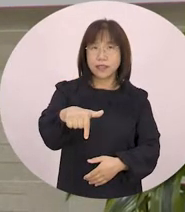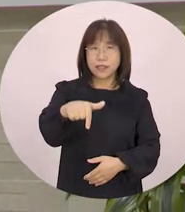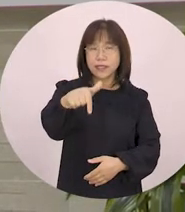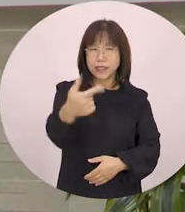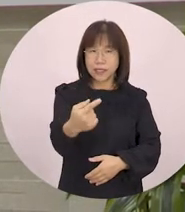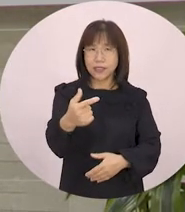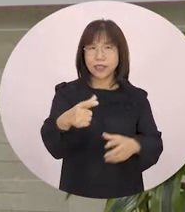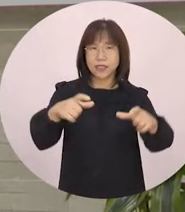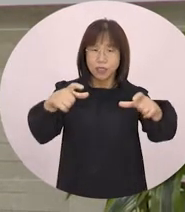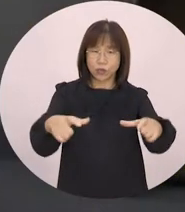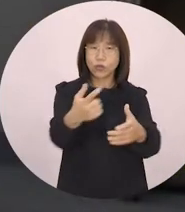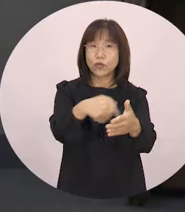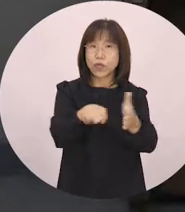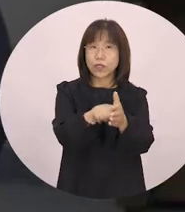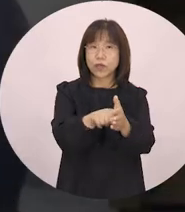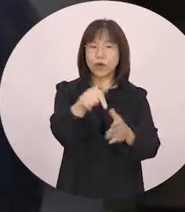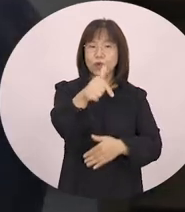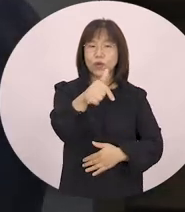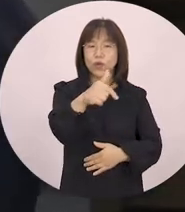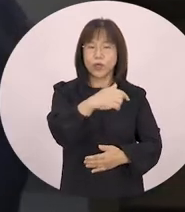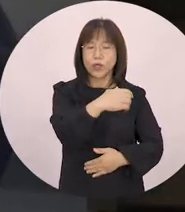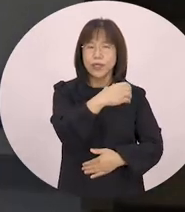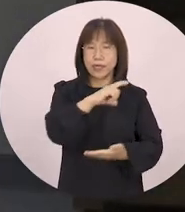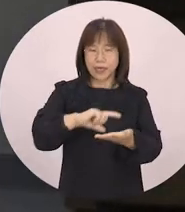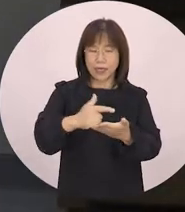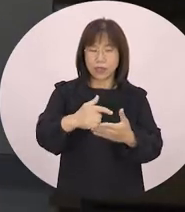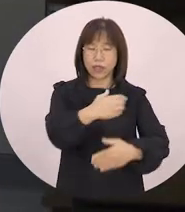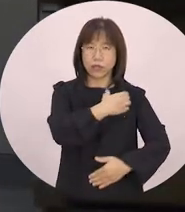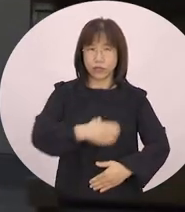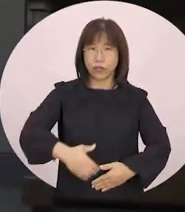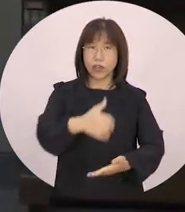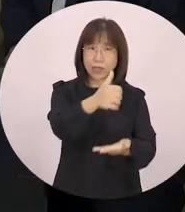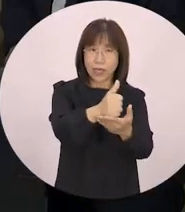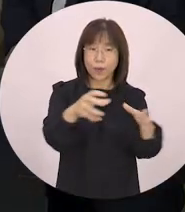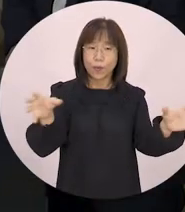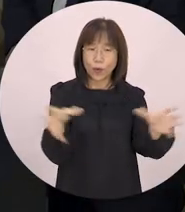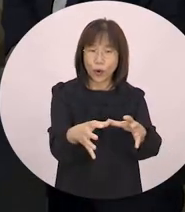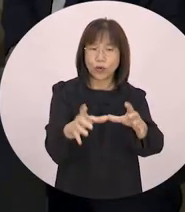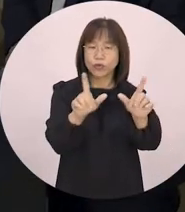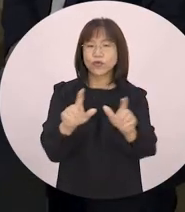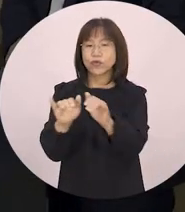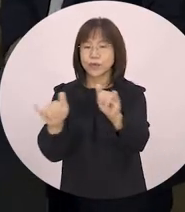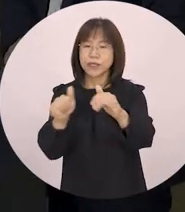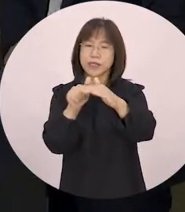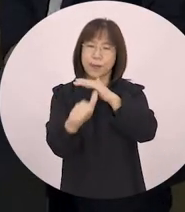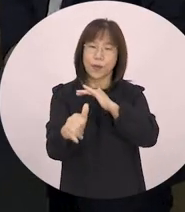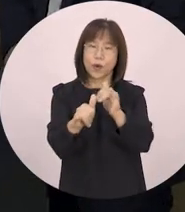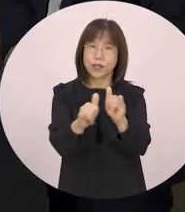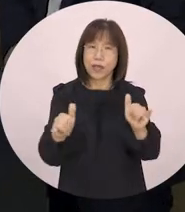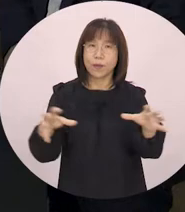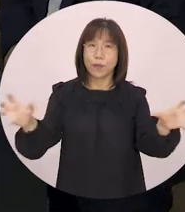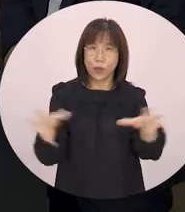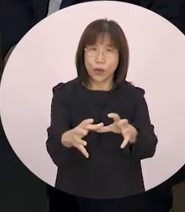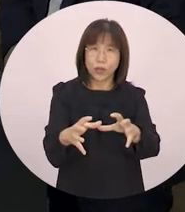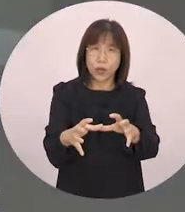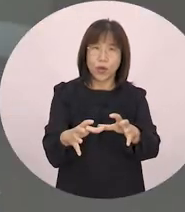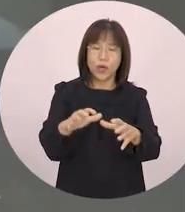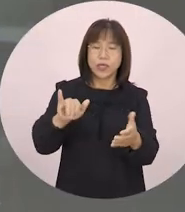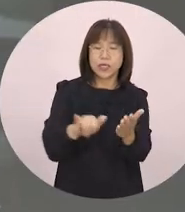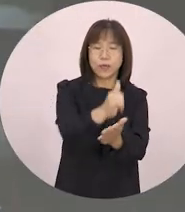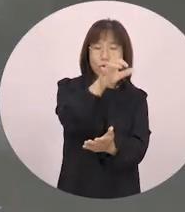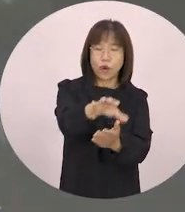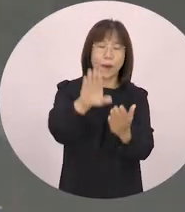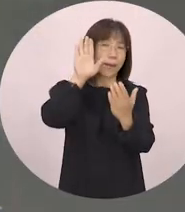열렸습니다 이날 행사에는 노현송 강소 구청장을 비롯해 지역 인사와 전문과 주민대표 등이 모여